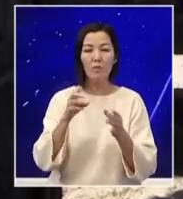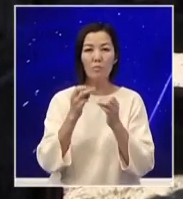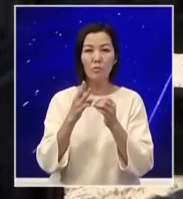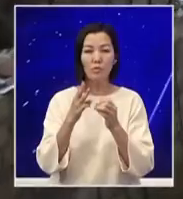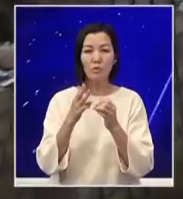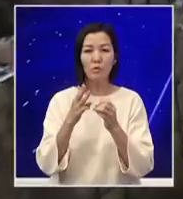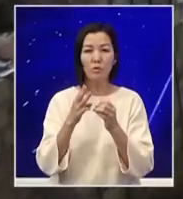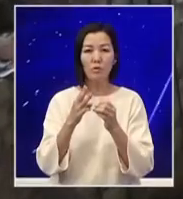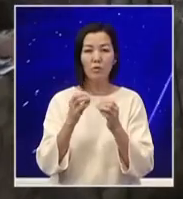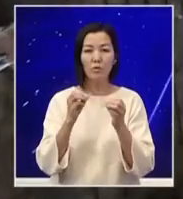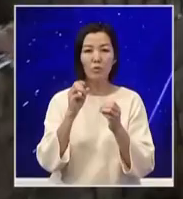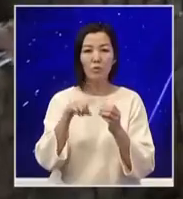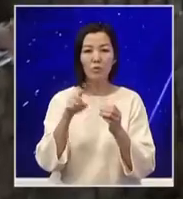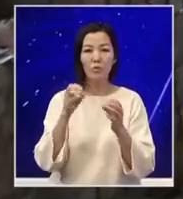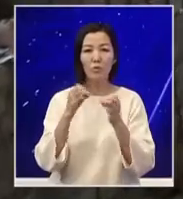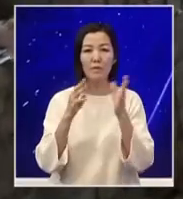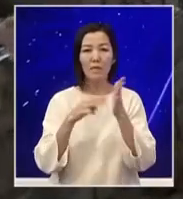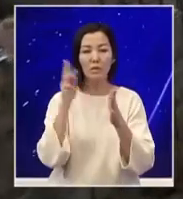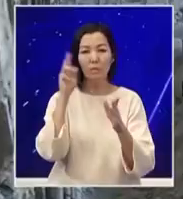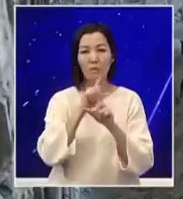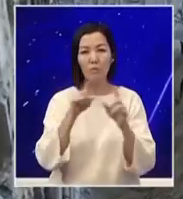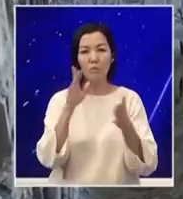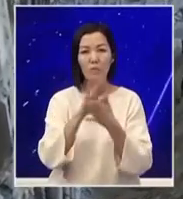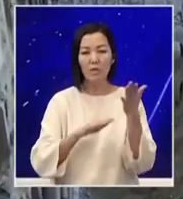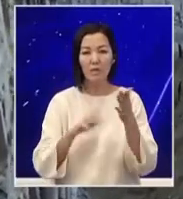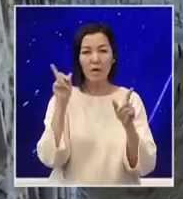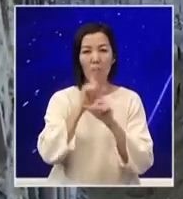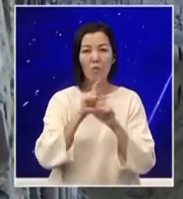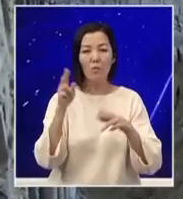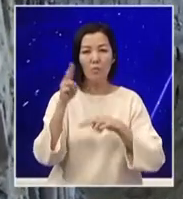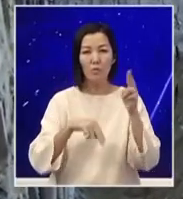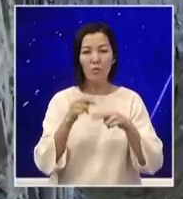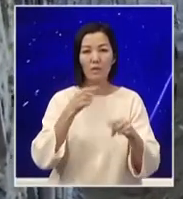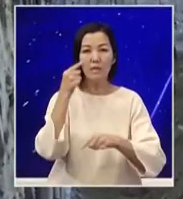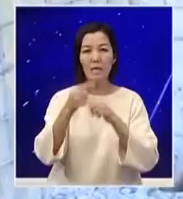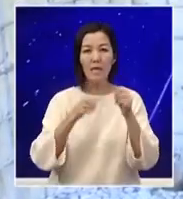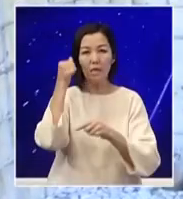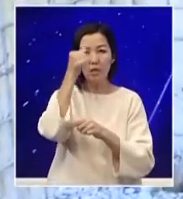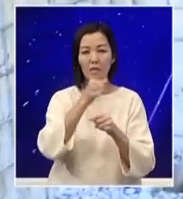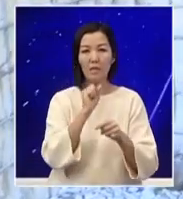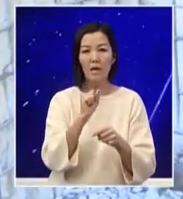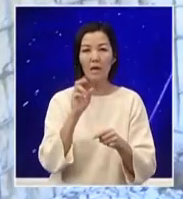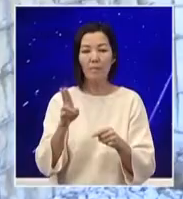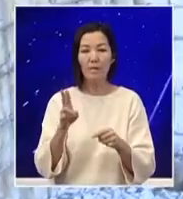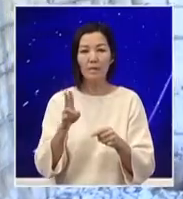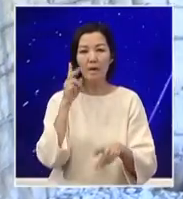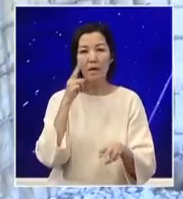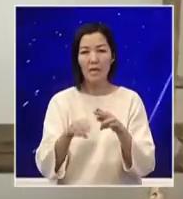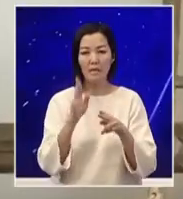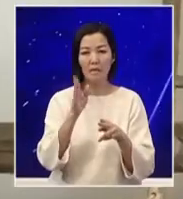пен номер 18-ші мектептерде оқып жатыр. Оқу мекемесінің құрылысы келер жылдың ақпанында